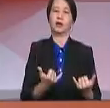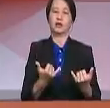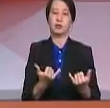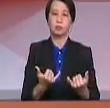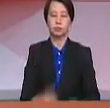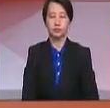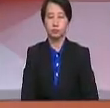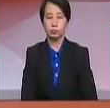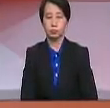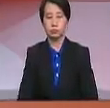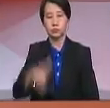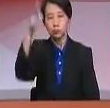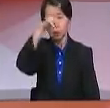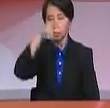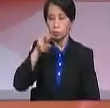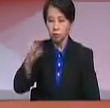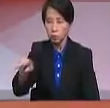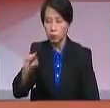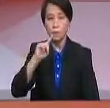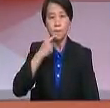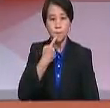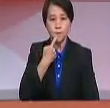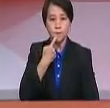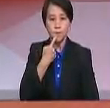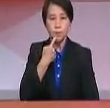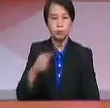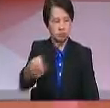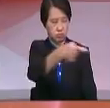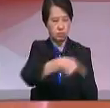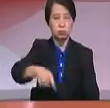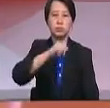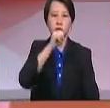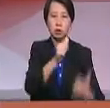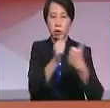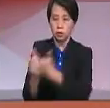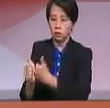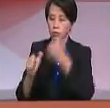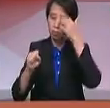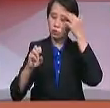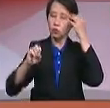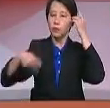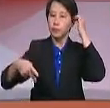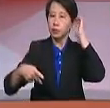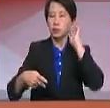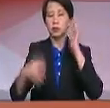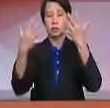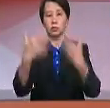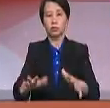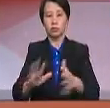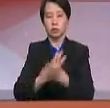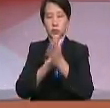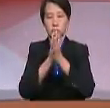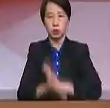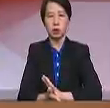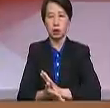Kerajaan memandang serius insiden-insiden ketidakpatuhan SOP kuarantin di rumah yang telah